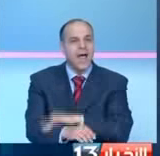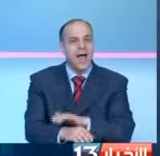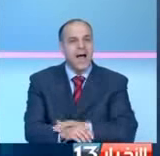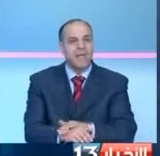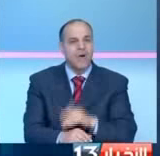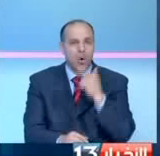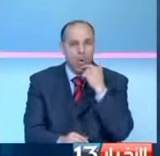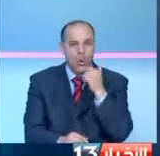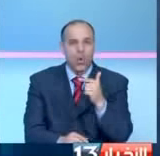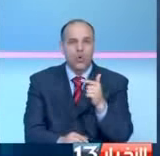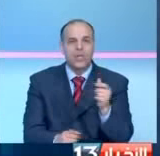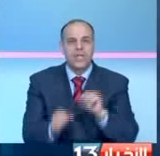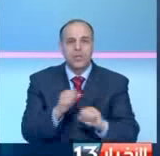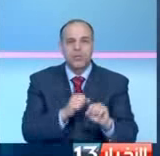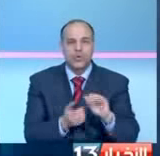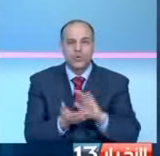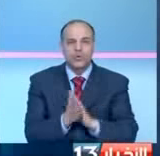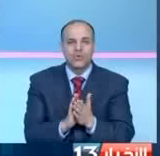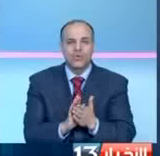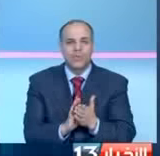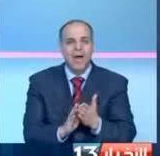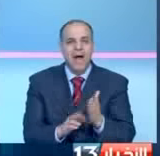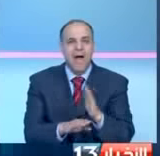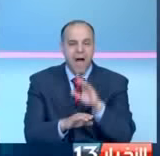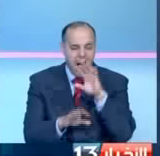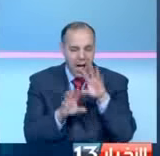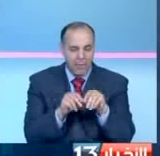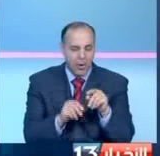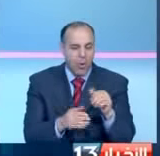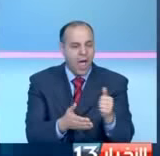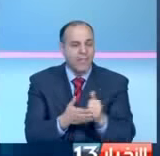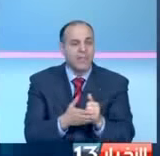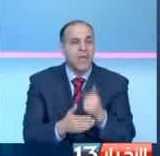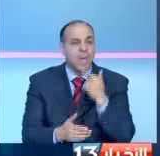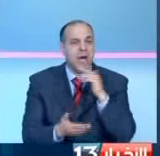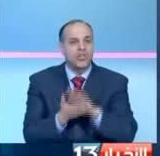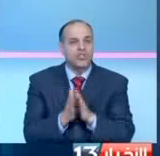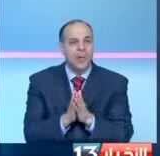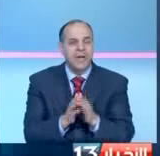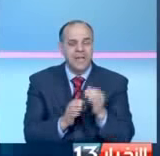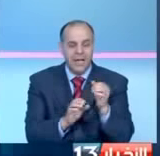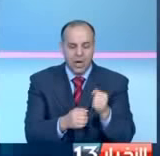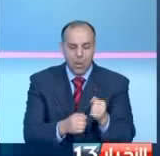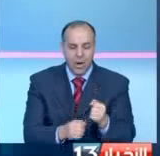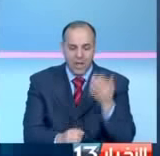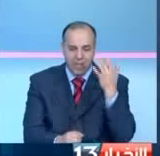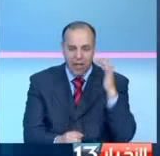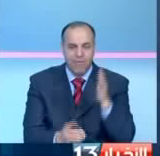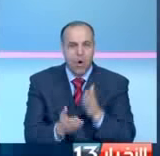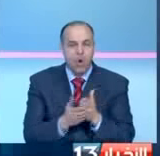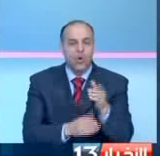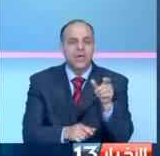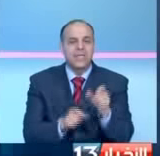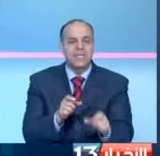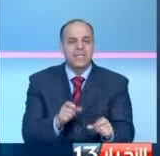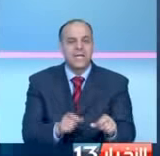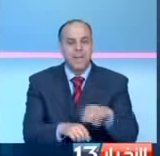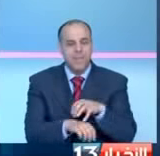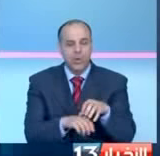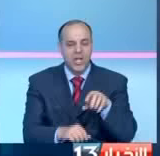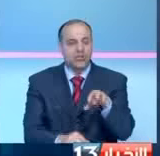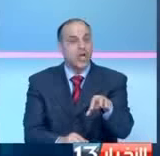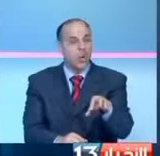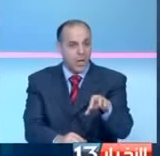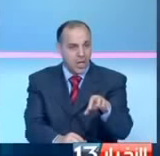بيدي، معرض تنظمه جمعية الكرامة للأسرة العربية بالتعاون مع جمعية القيروان لثقافة وحقوق الإنسان بالمندوبية